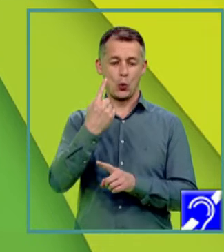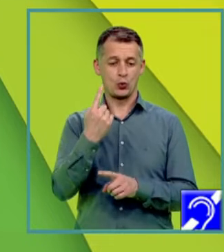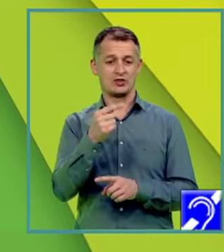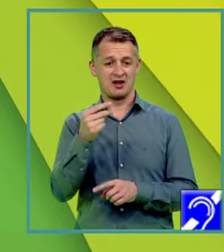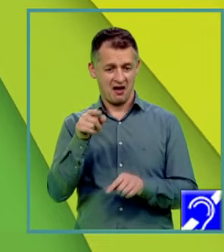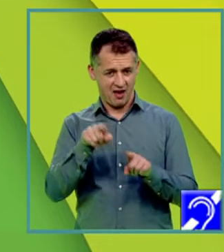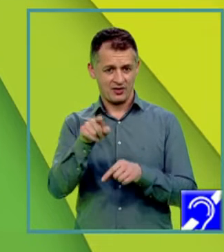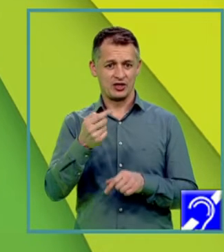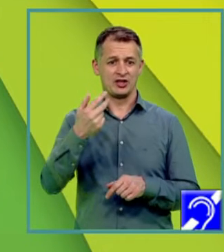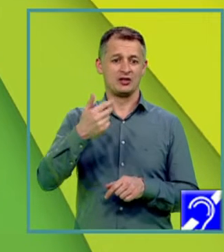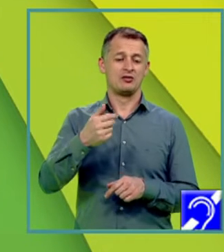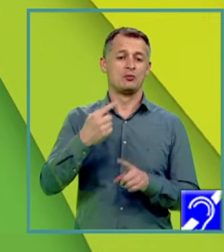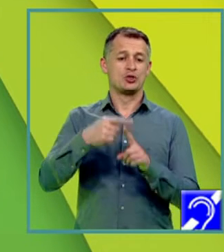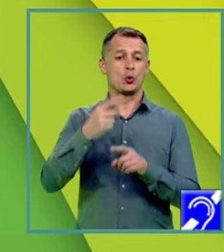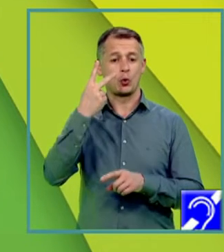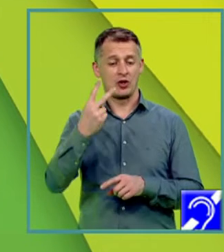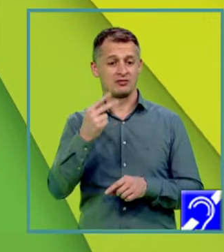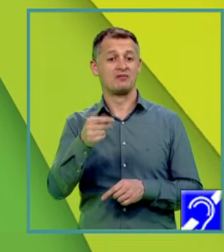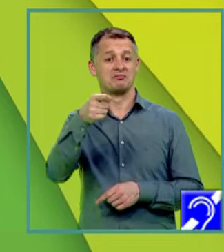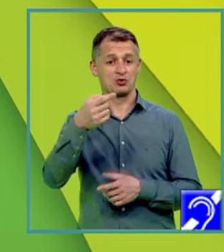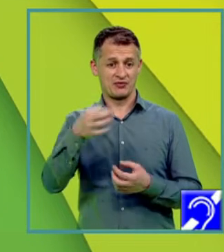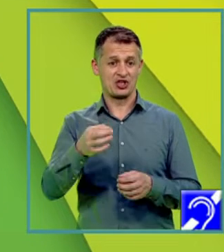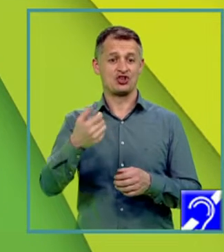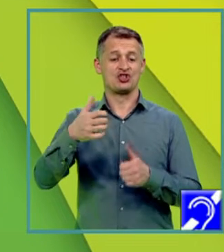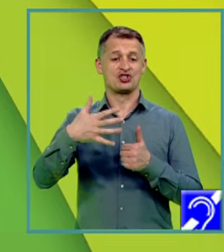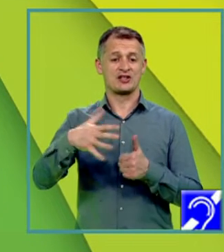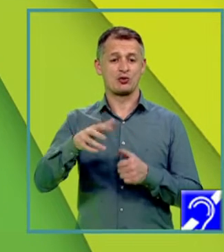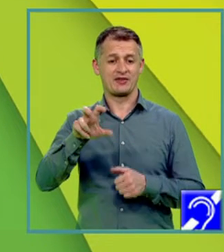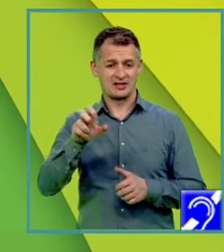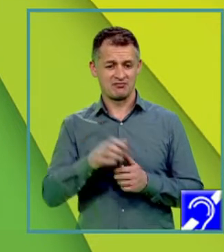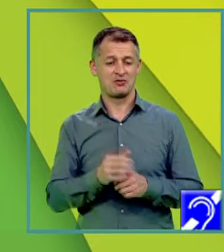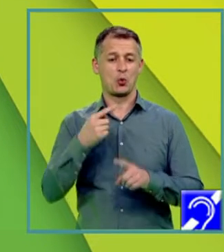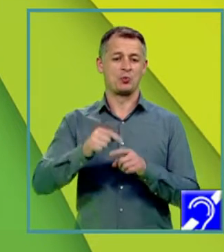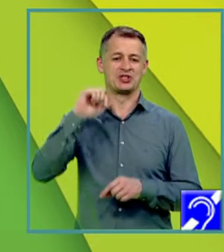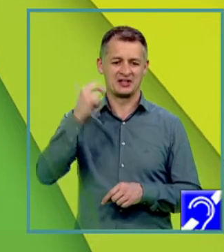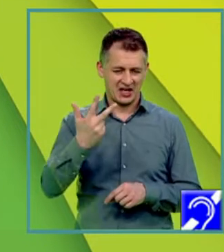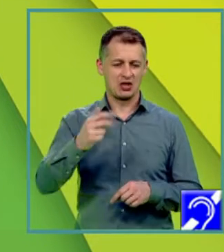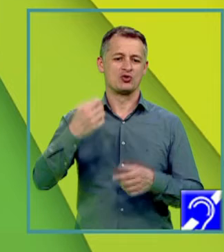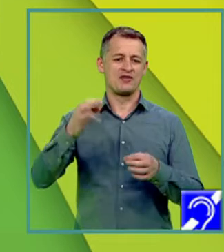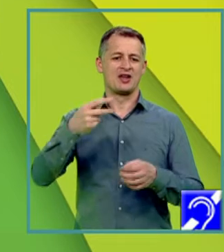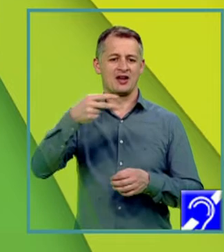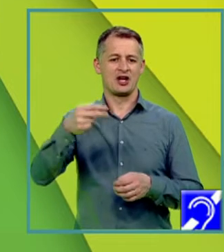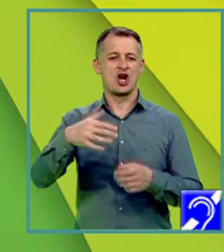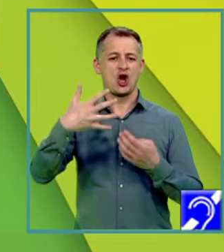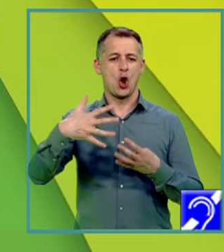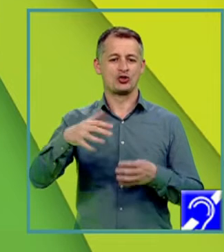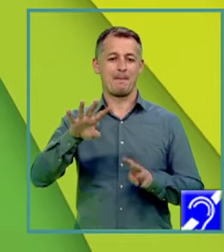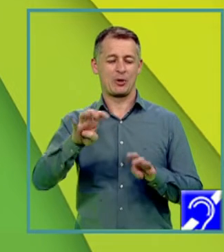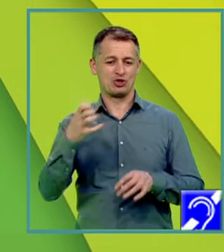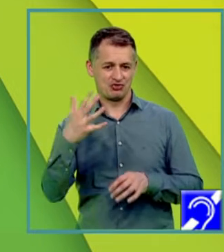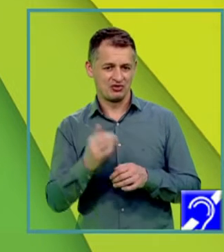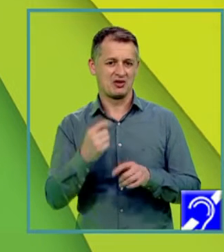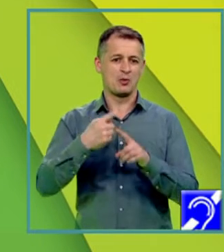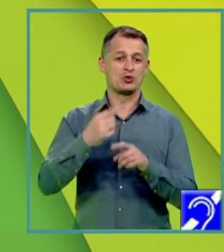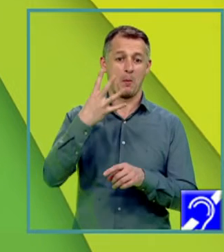315 315w si cu doi va fi 630 înmulțit cu 3 va fi 945